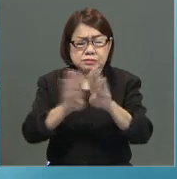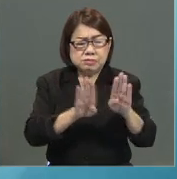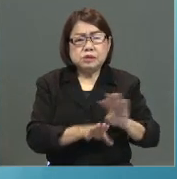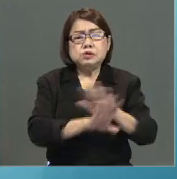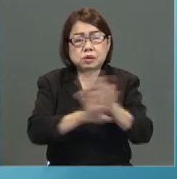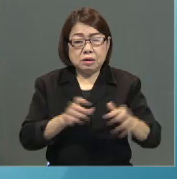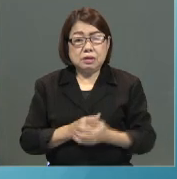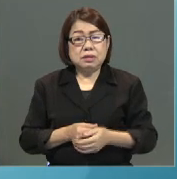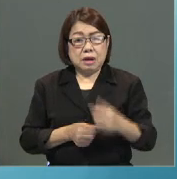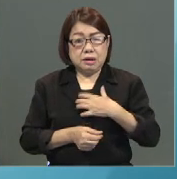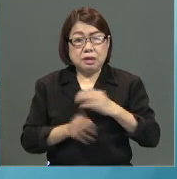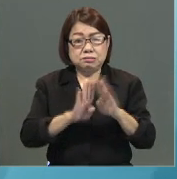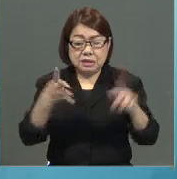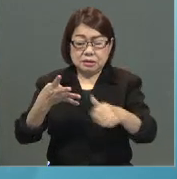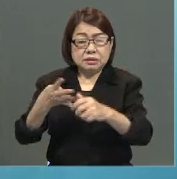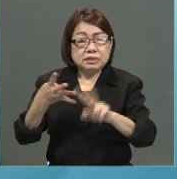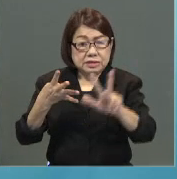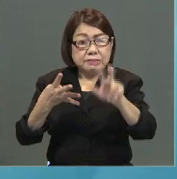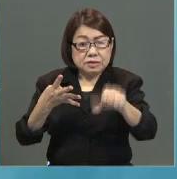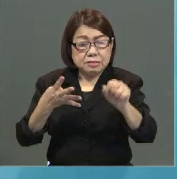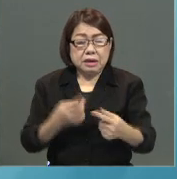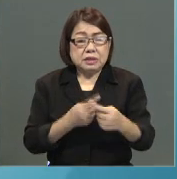รับเสด็จมือถือเราอยากจะเข้าสู่ระยะที่ 3ถึงตอนนั้นทำไม่มีพรก